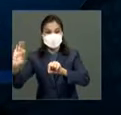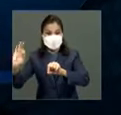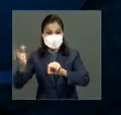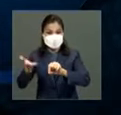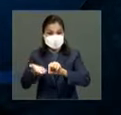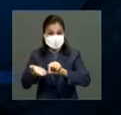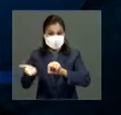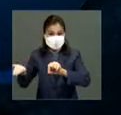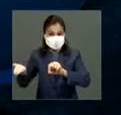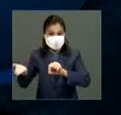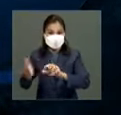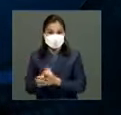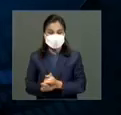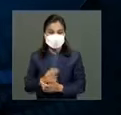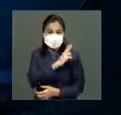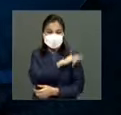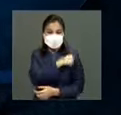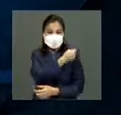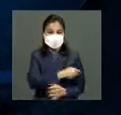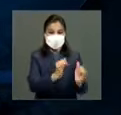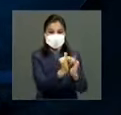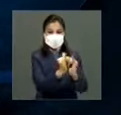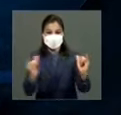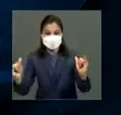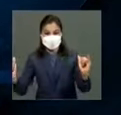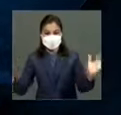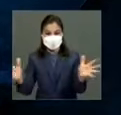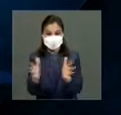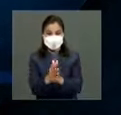ะครับอยู่ในโรงพยาบาลณตอนนี้รวมแล้ว